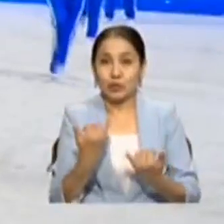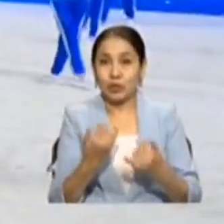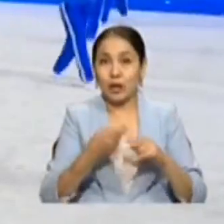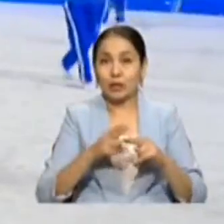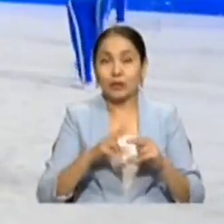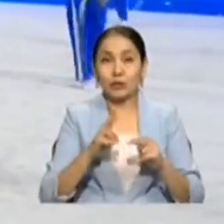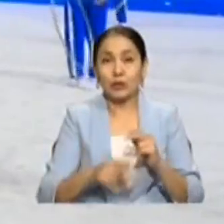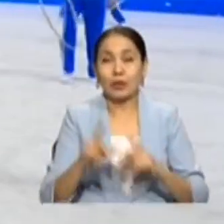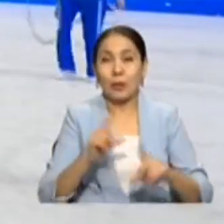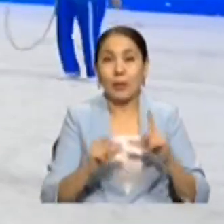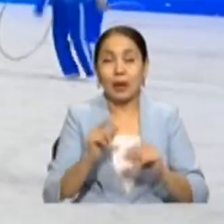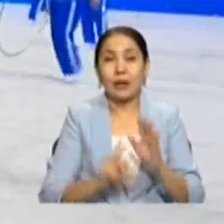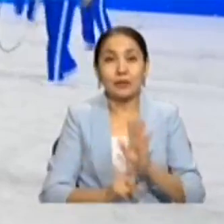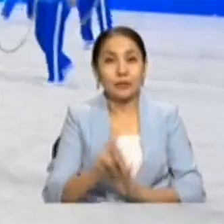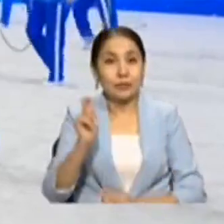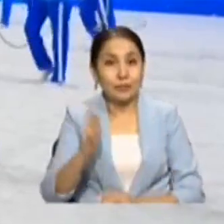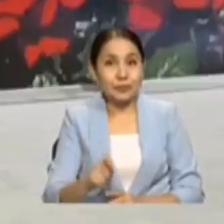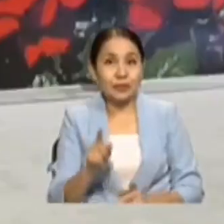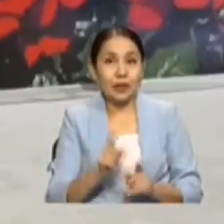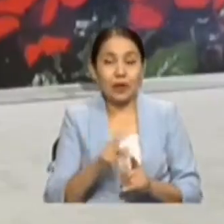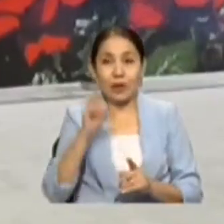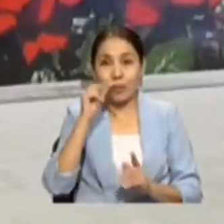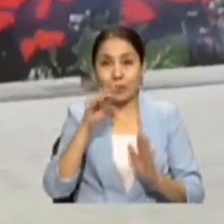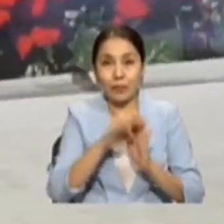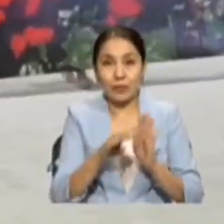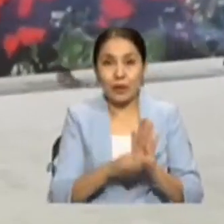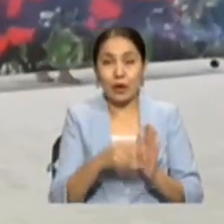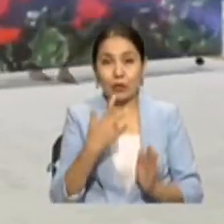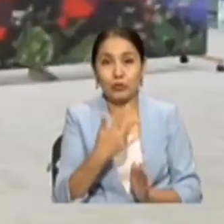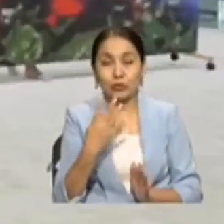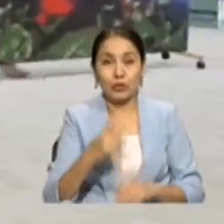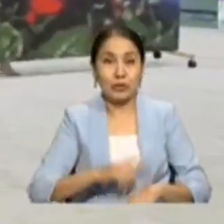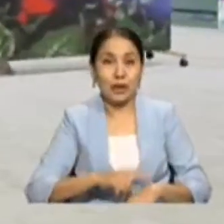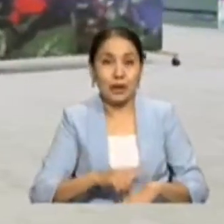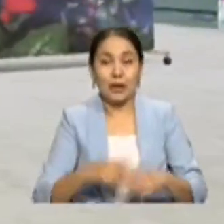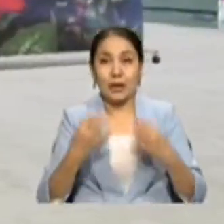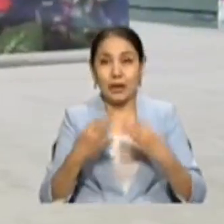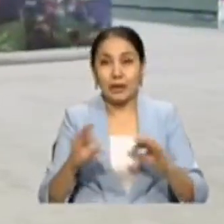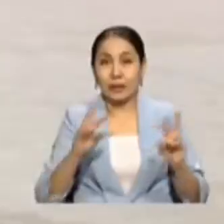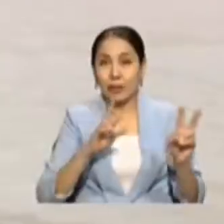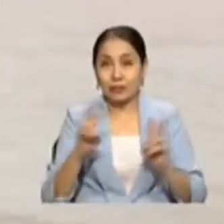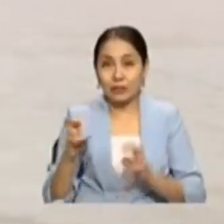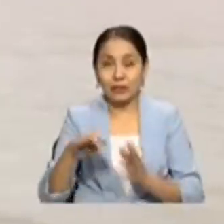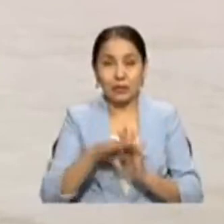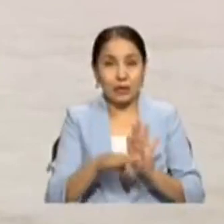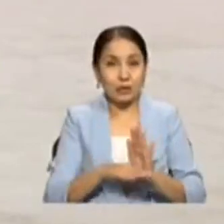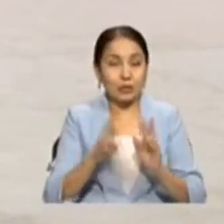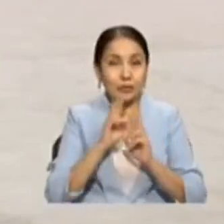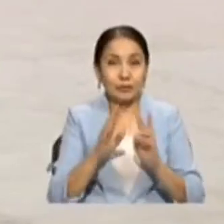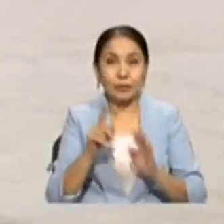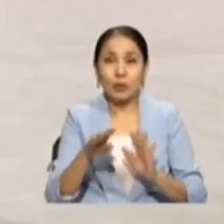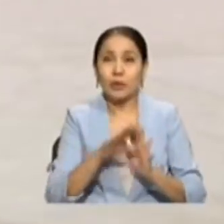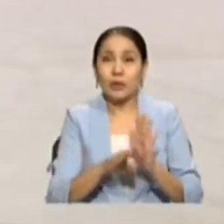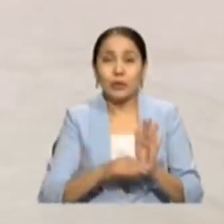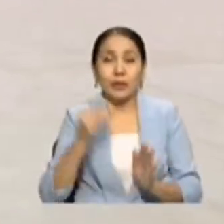so'ng bellashuvlarga start berildi. Musobaqa reglamenti bo'yicha jamoalar 3-4 daqiqa erkin mavzudagi dasturni namoyish etishdi.